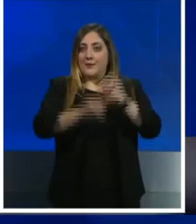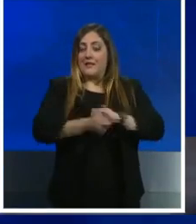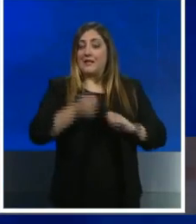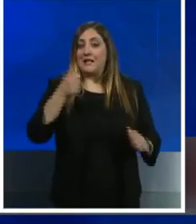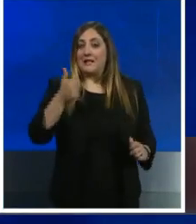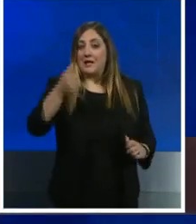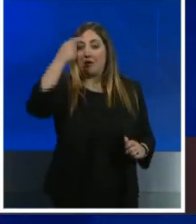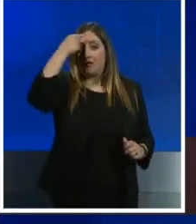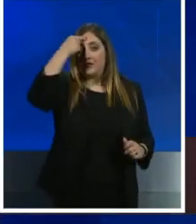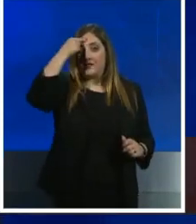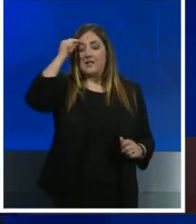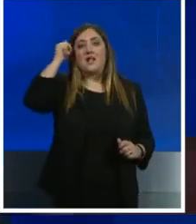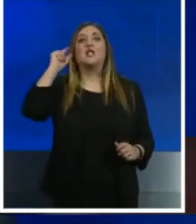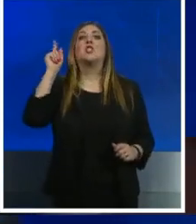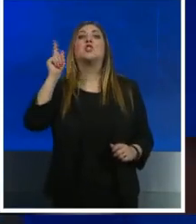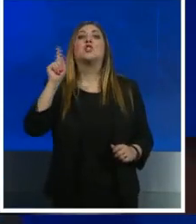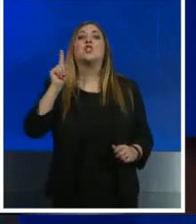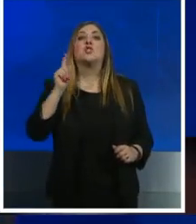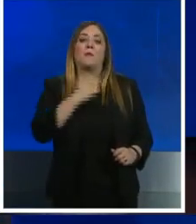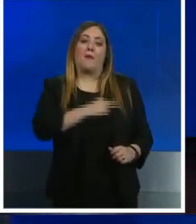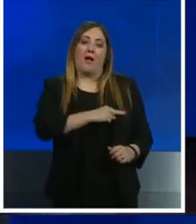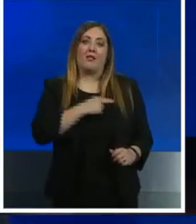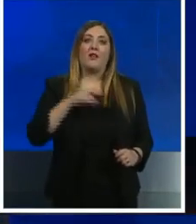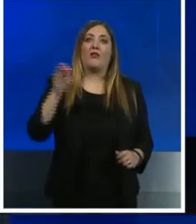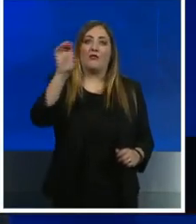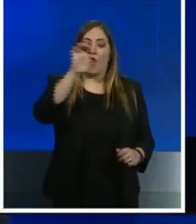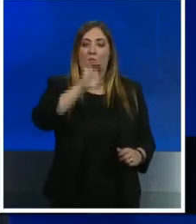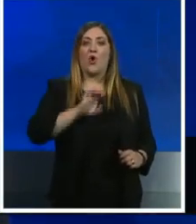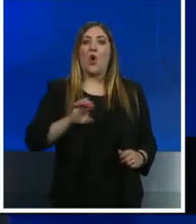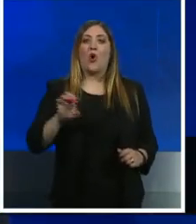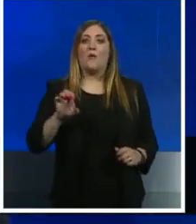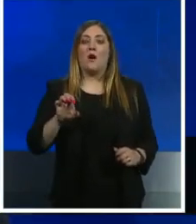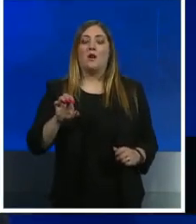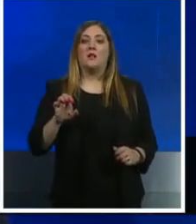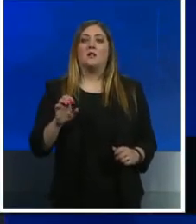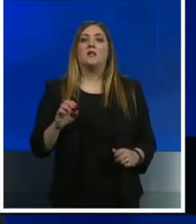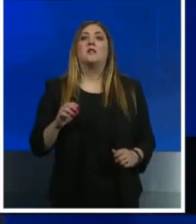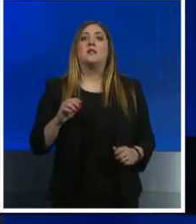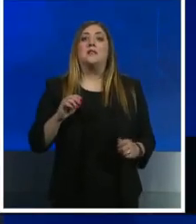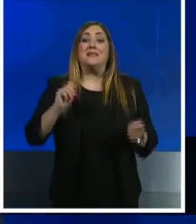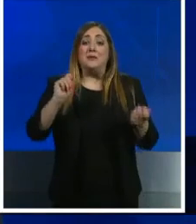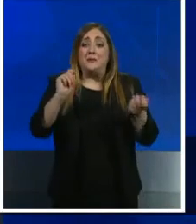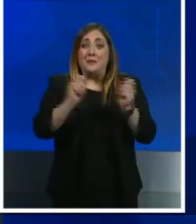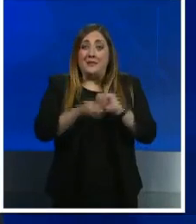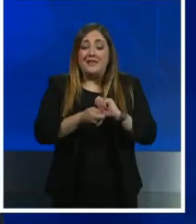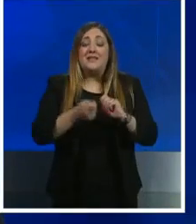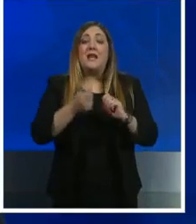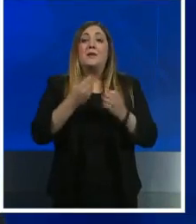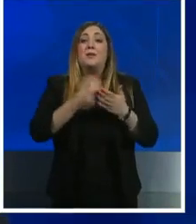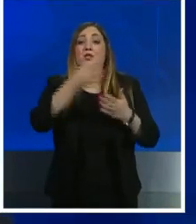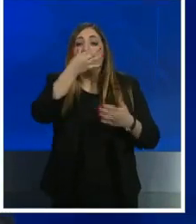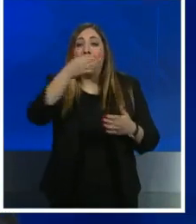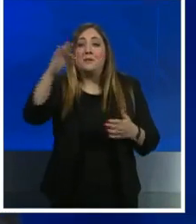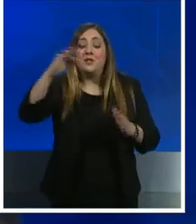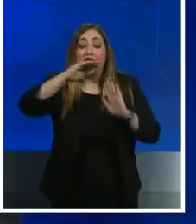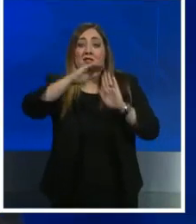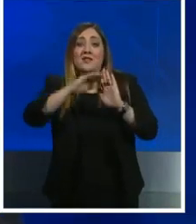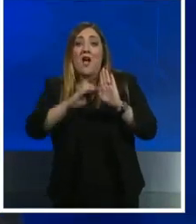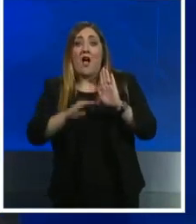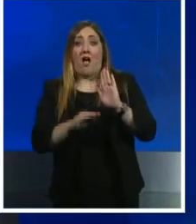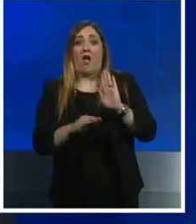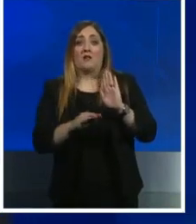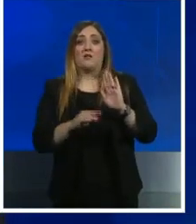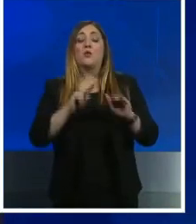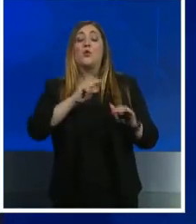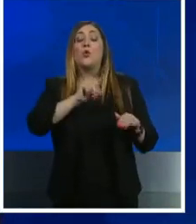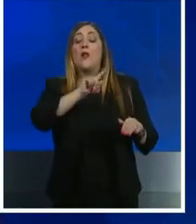huwa u l-pajjiż u l-Ewropa taqleb għal sitwazzjoni ta' inqas emissjonijiet ma jbatix minnu